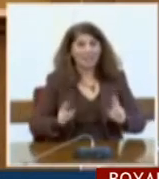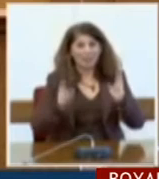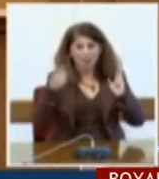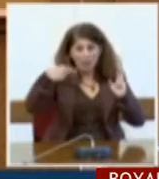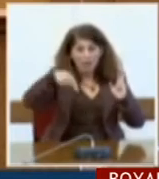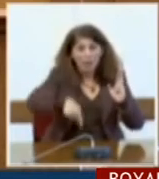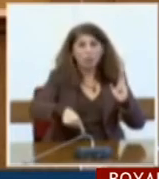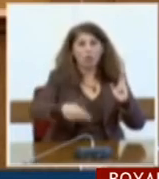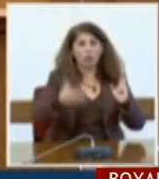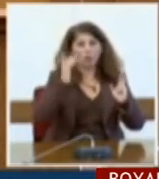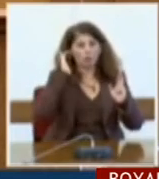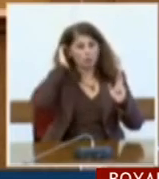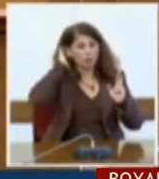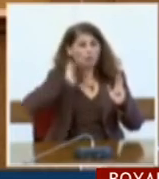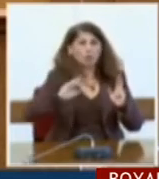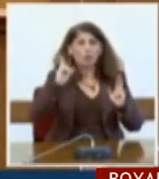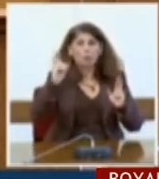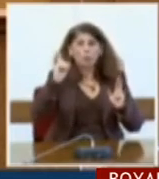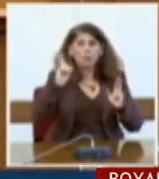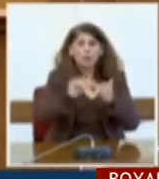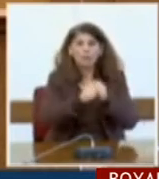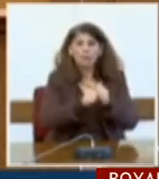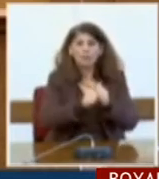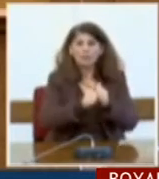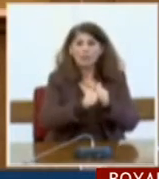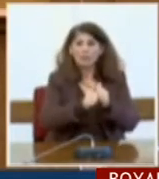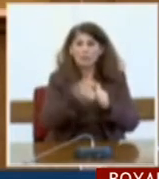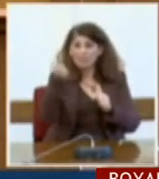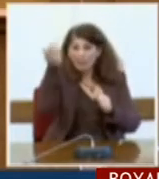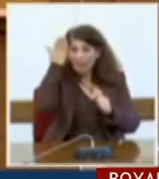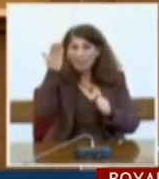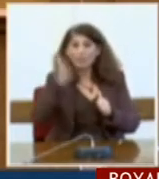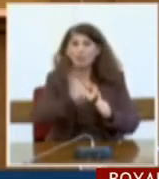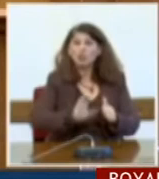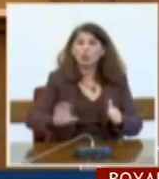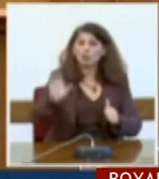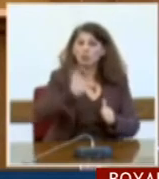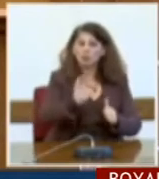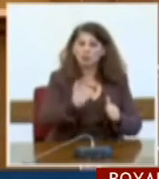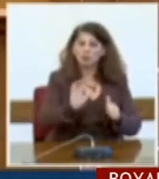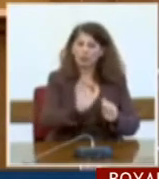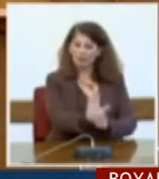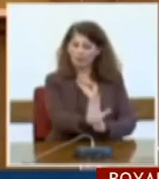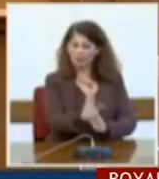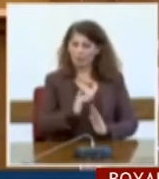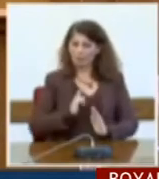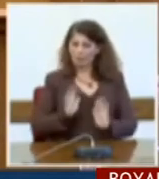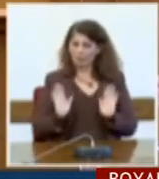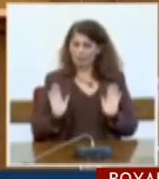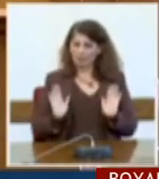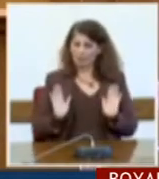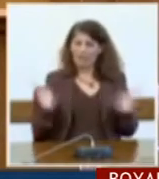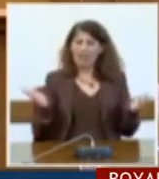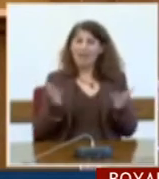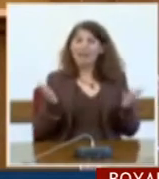είμαστε πρωταθλητές στις τιμές χονδρικής σε ολόκληρη την Ευρώπη. Για σταθείτε λοιπόν. Κάτι δεν πάει καλά